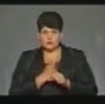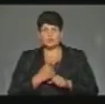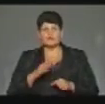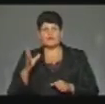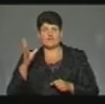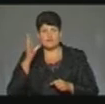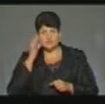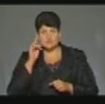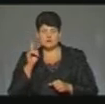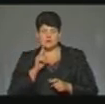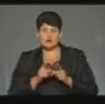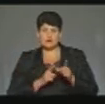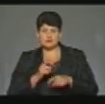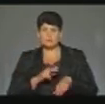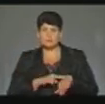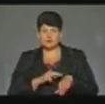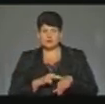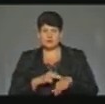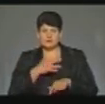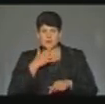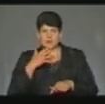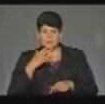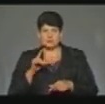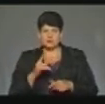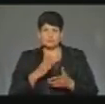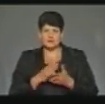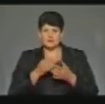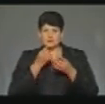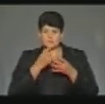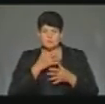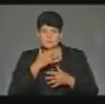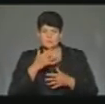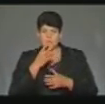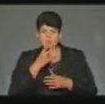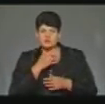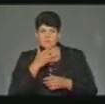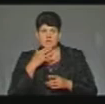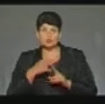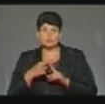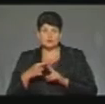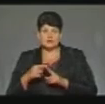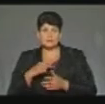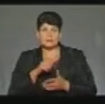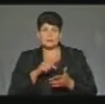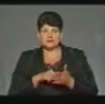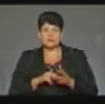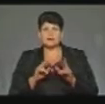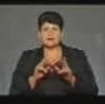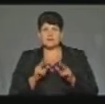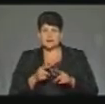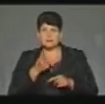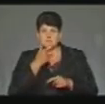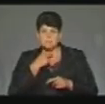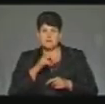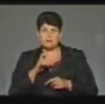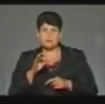що реформа патрульної поліції багато в чому є позитивною, бачу дуже багато плюсів. Але моє питання, як пан